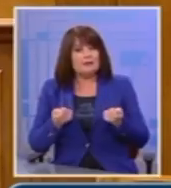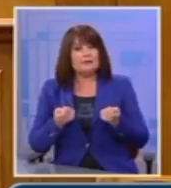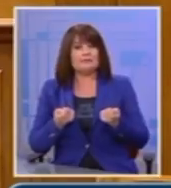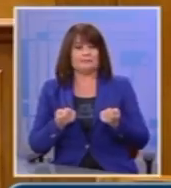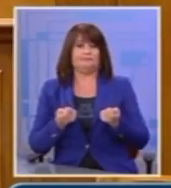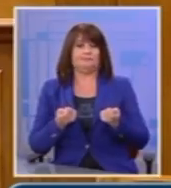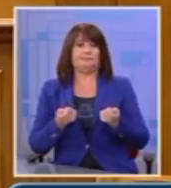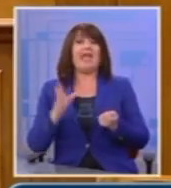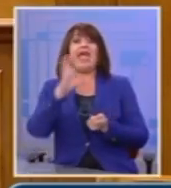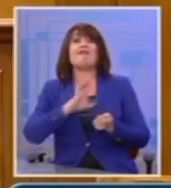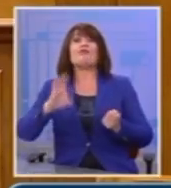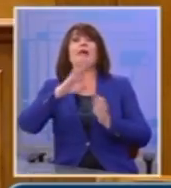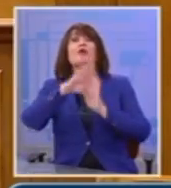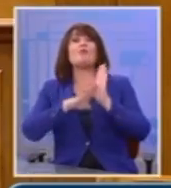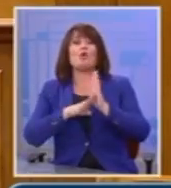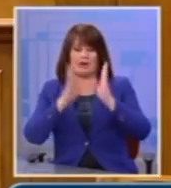αποκλειστικά ευρωπαϊκό πρόγραμμα.